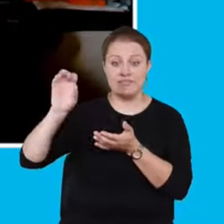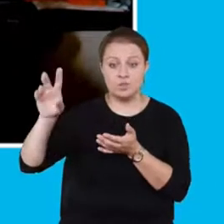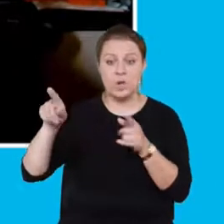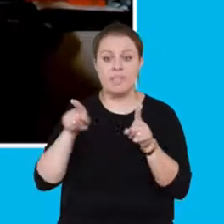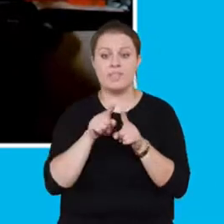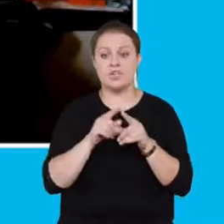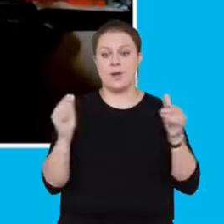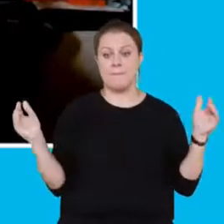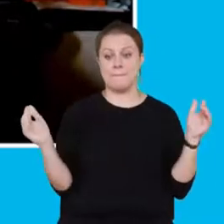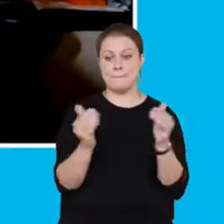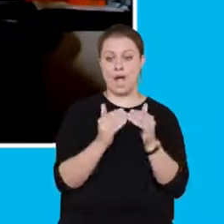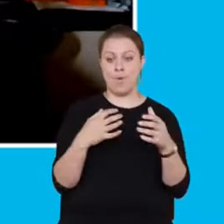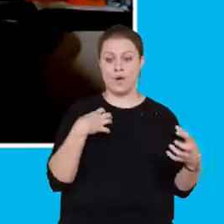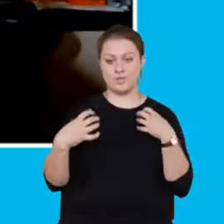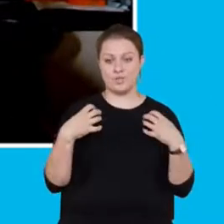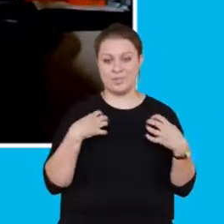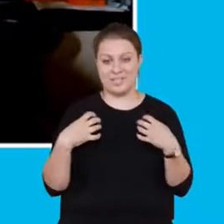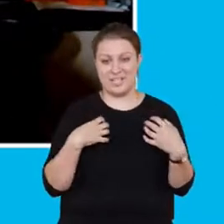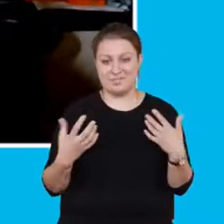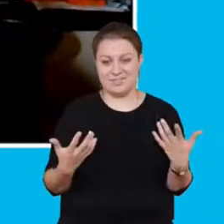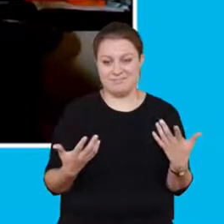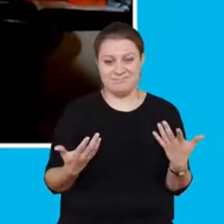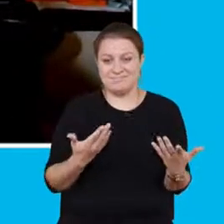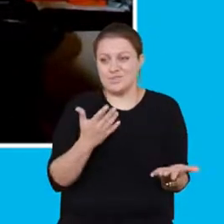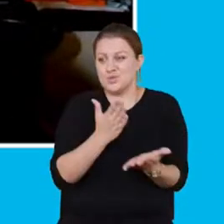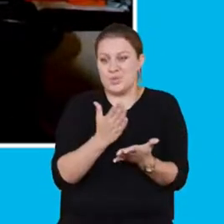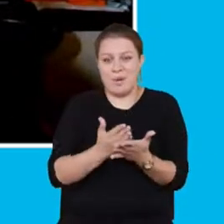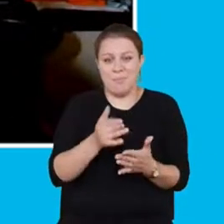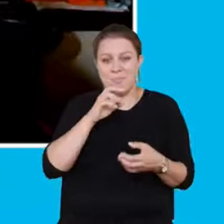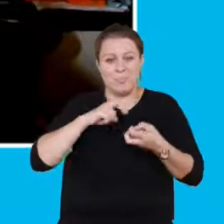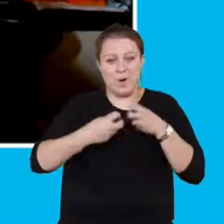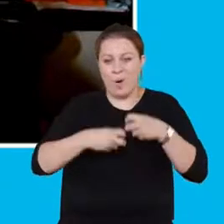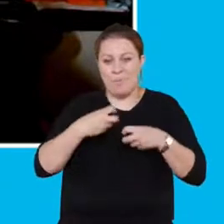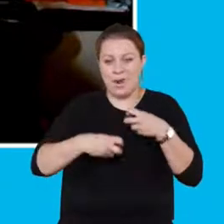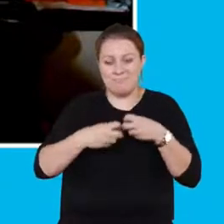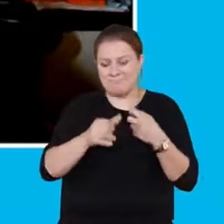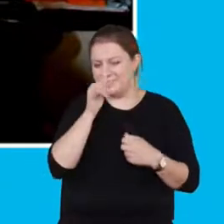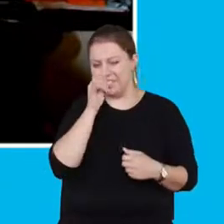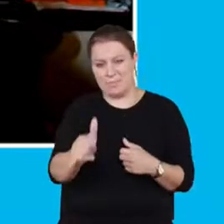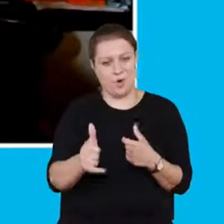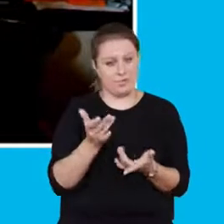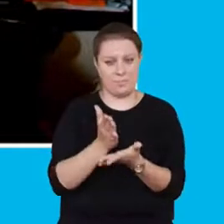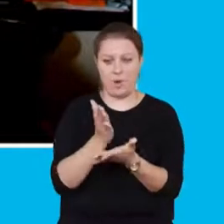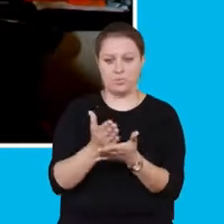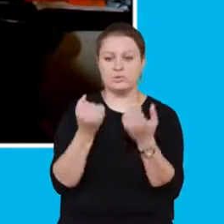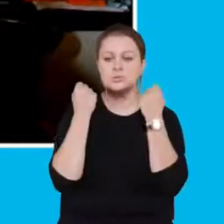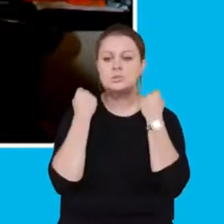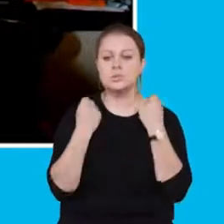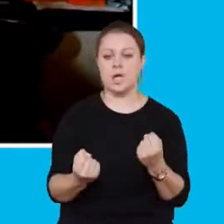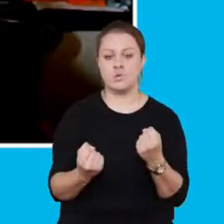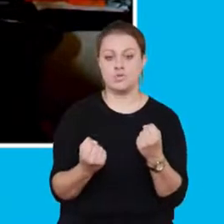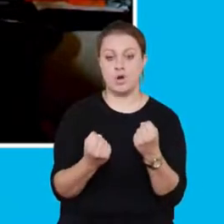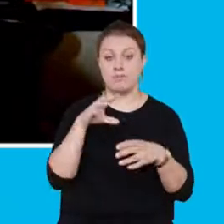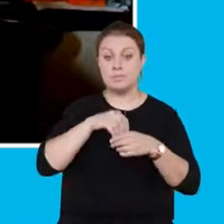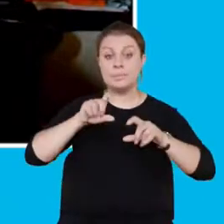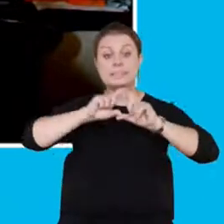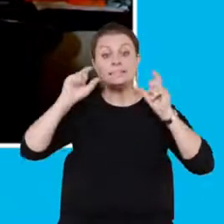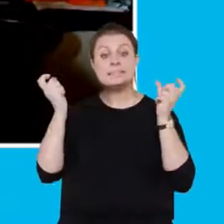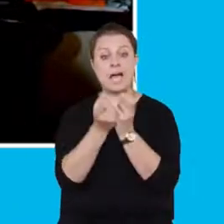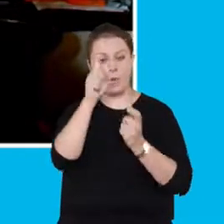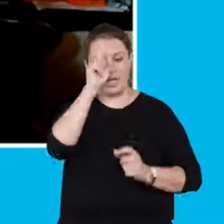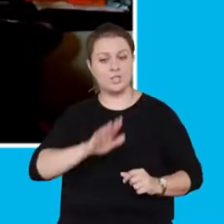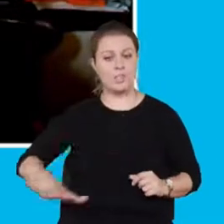nie produkowały na rynek. W zasadzie to był nierozwiązywalny problem w tej całej strukturze społecznej